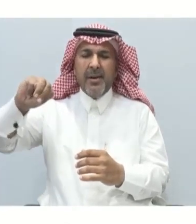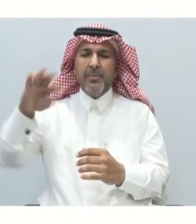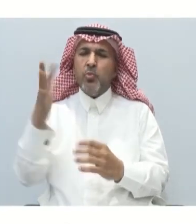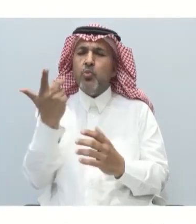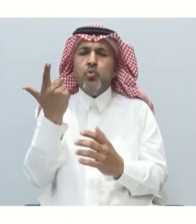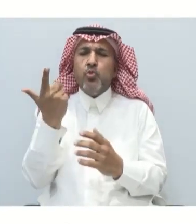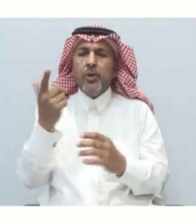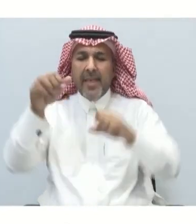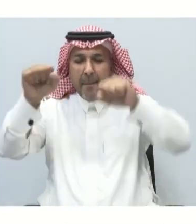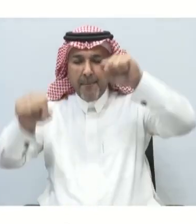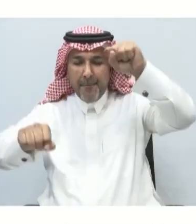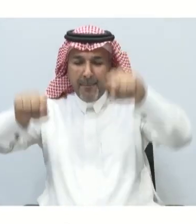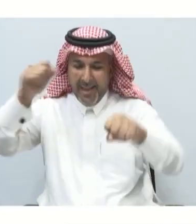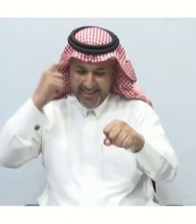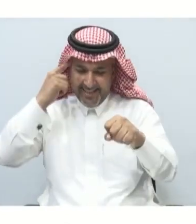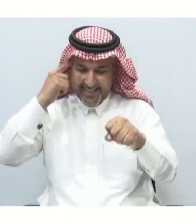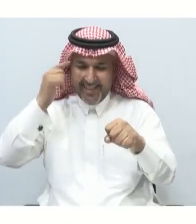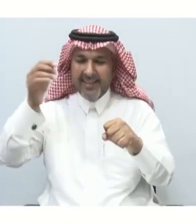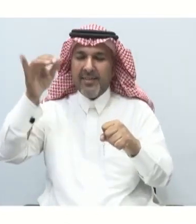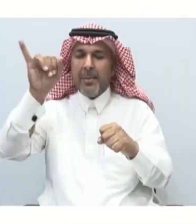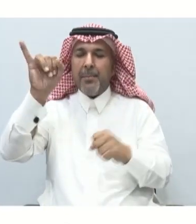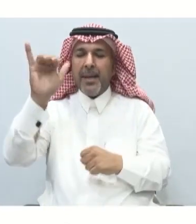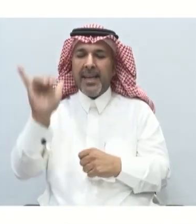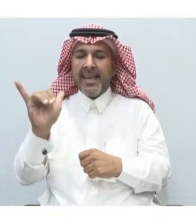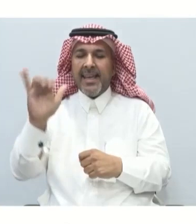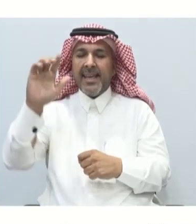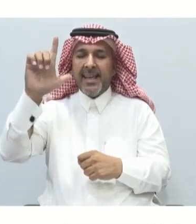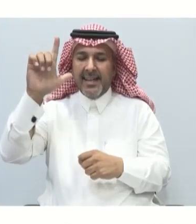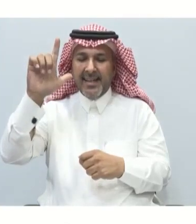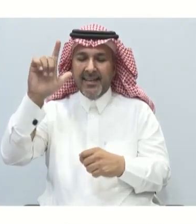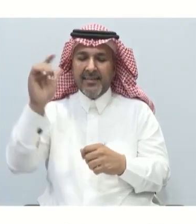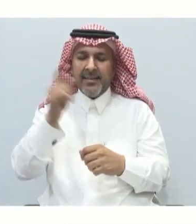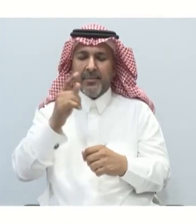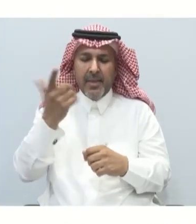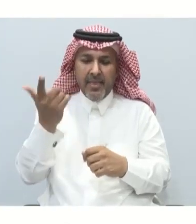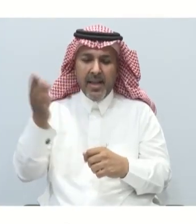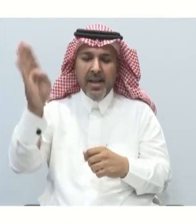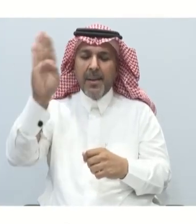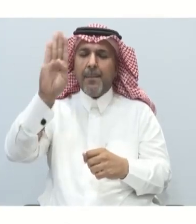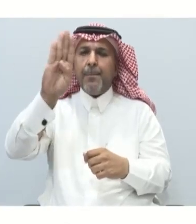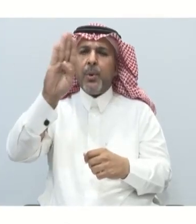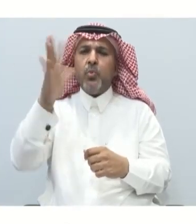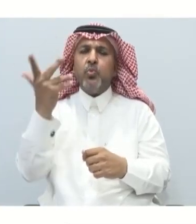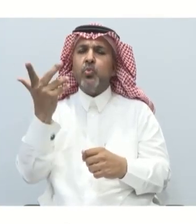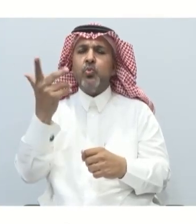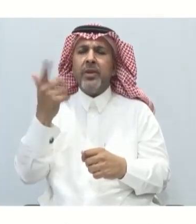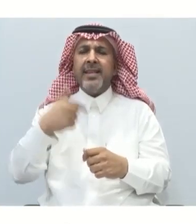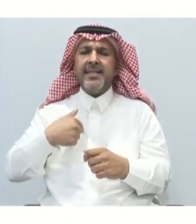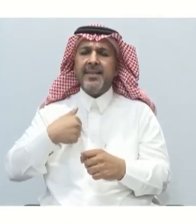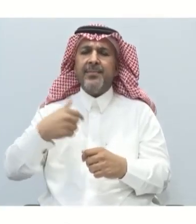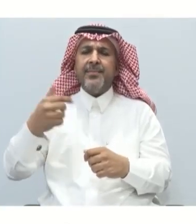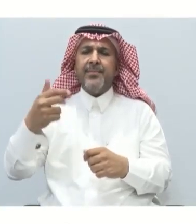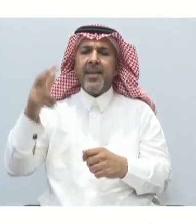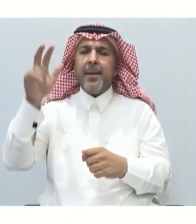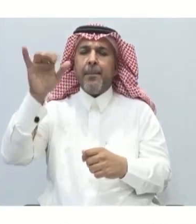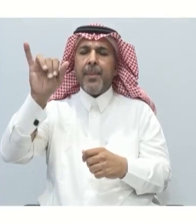والبي هي تعتبر المقطع واي او اين ستقطع الداله محور واي وتعطى بهذه العلاقه